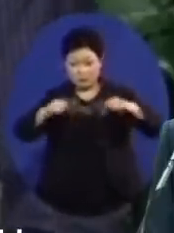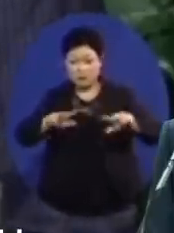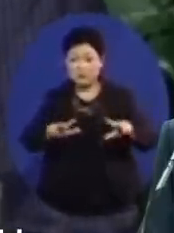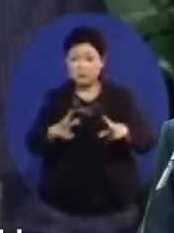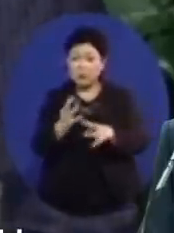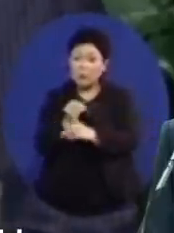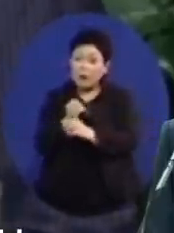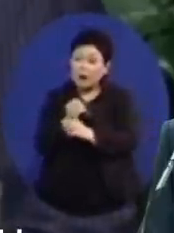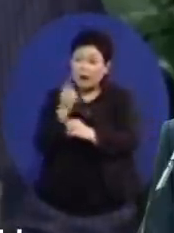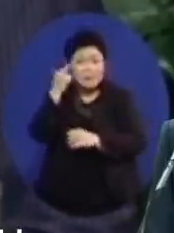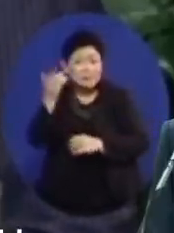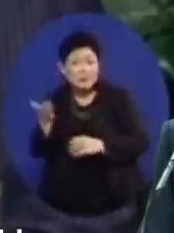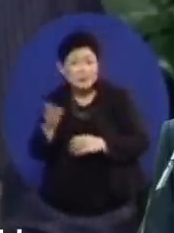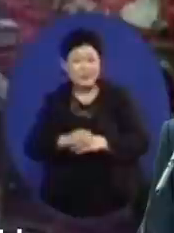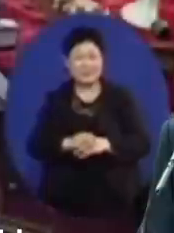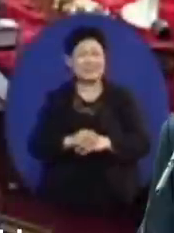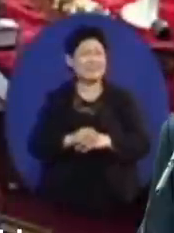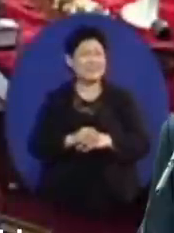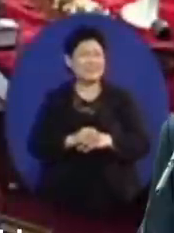됐어?